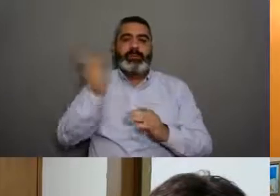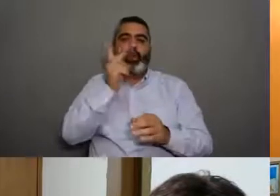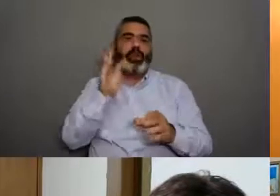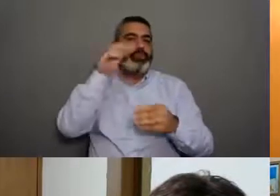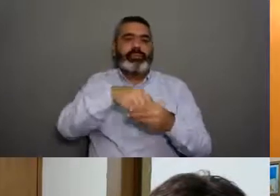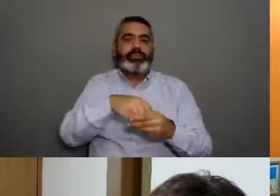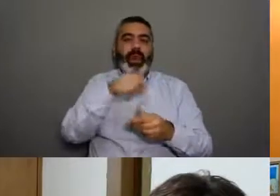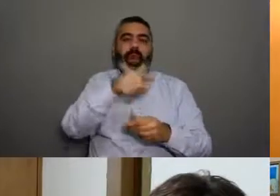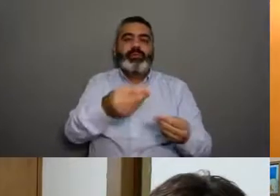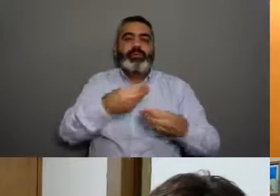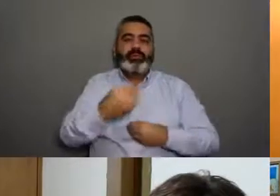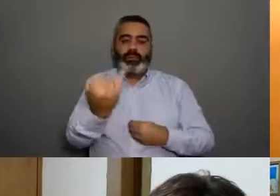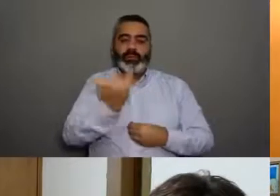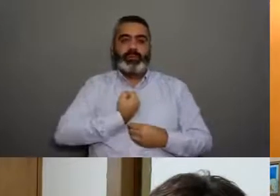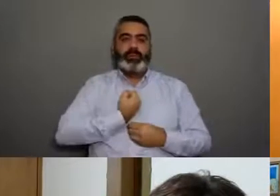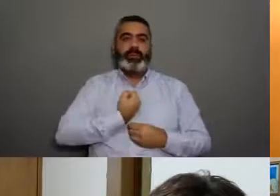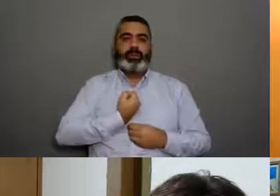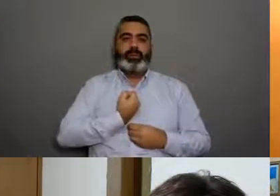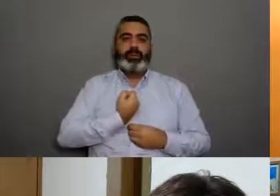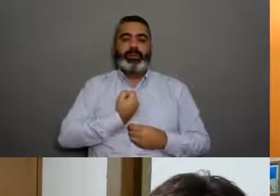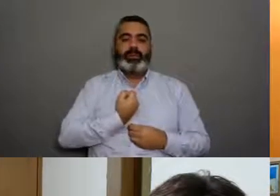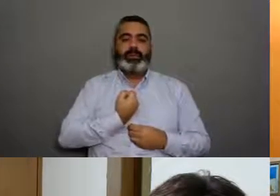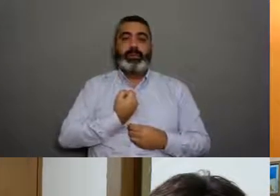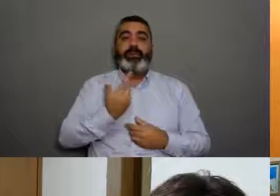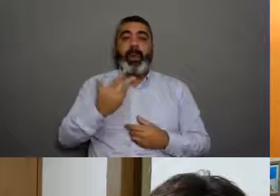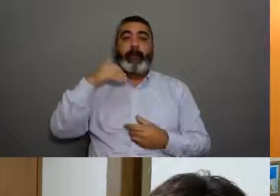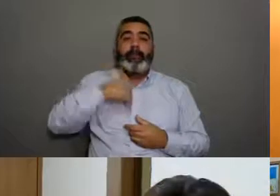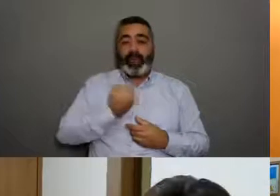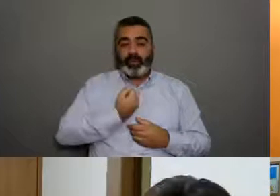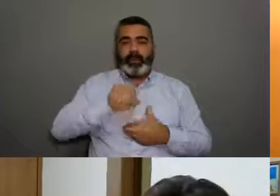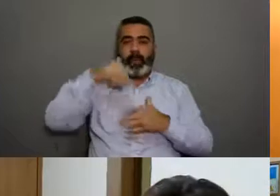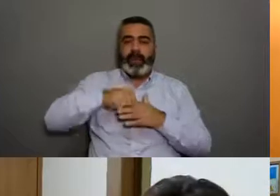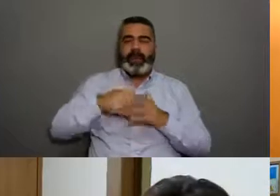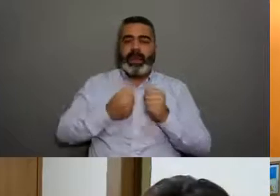μία ταυτότητα, μία πολλαπλή ταυτότητα.